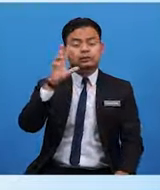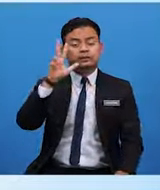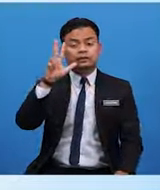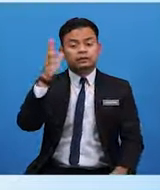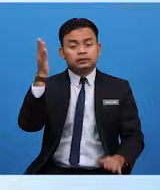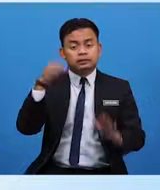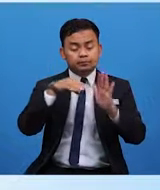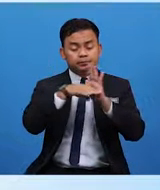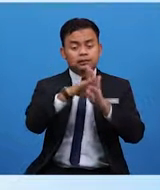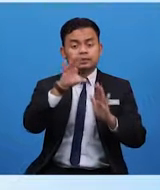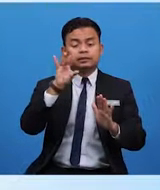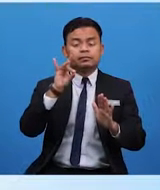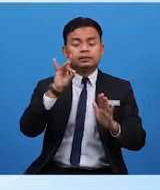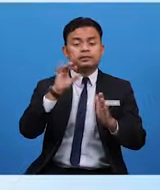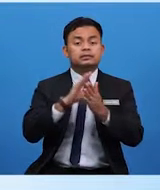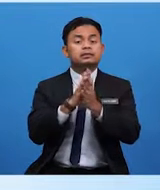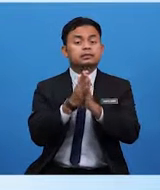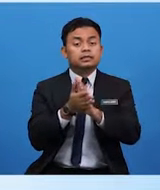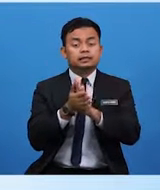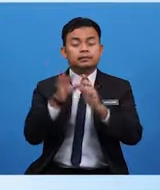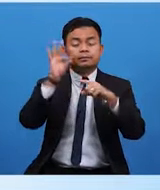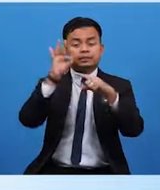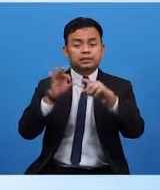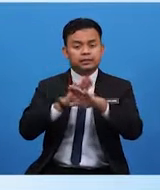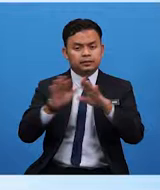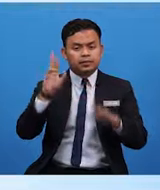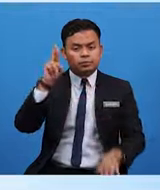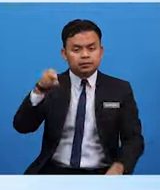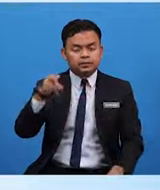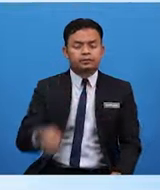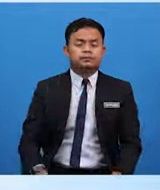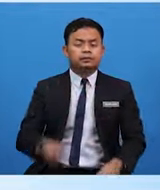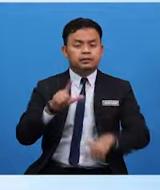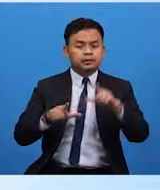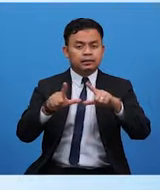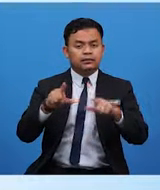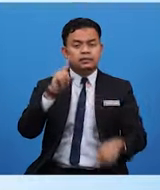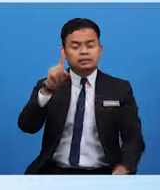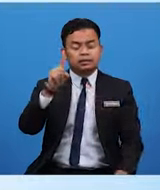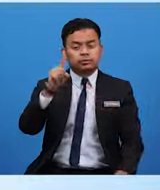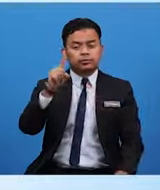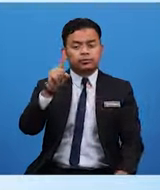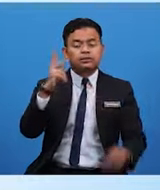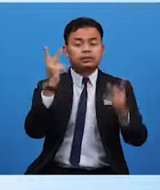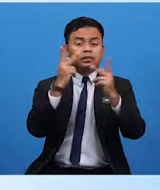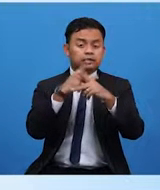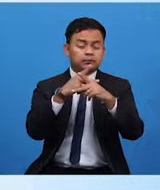tak wajar langkah pertama daratan nomor bulat dengan penyebut